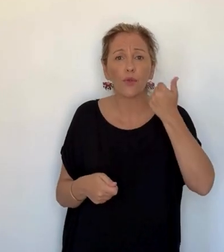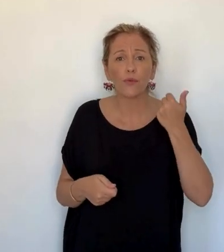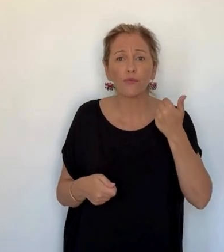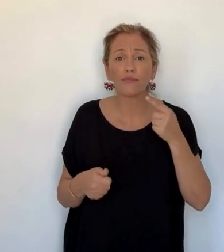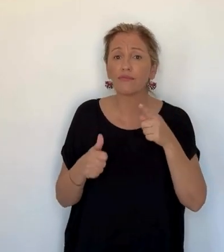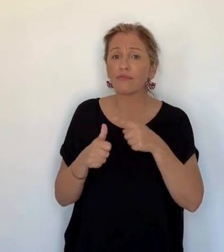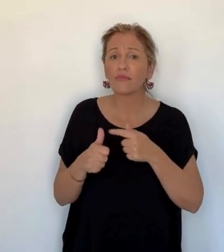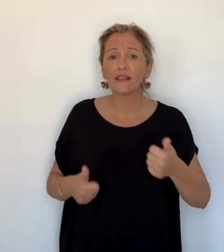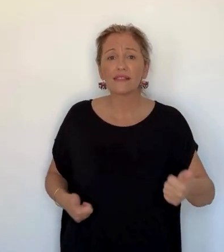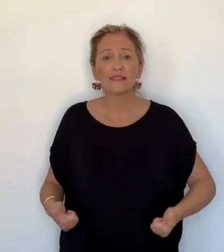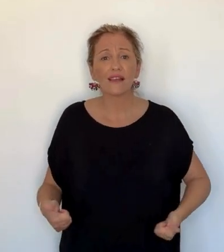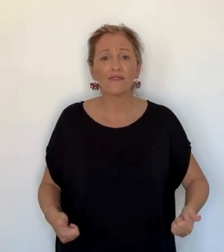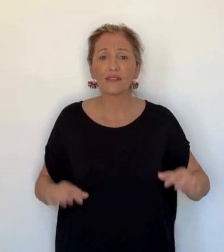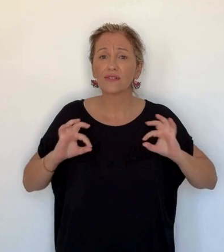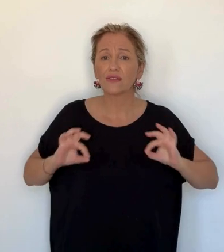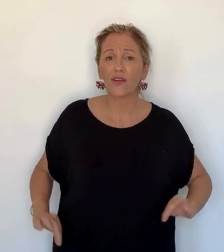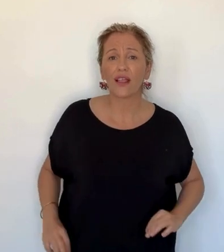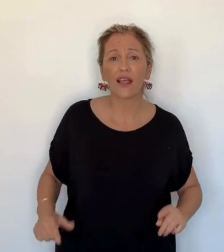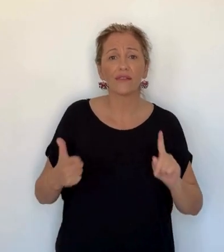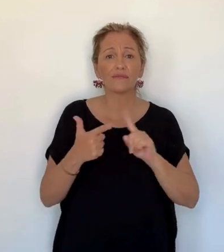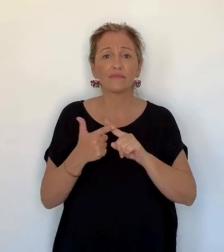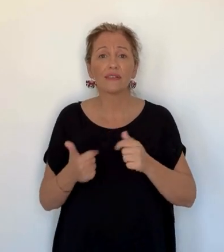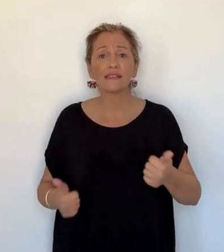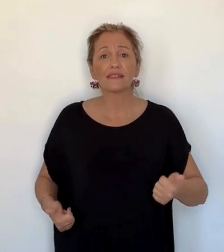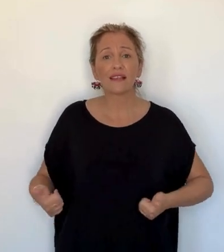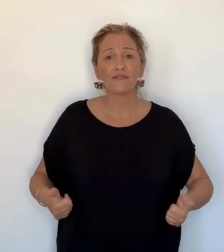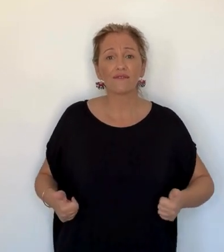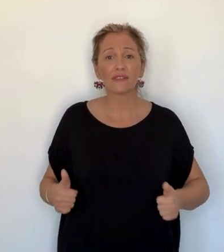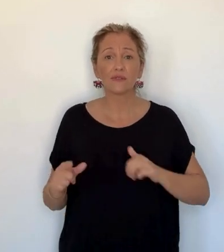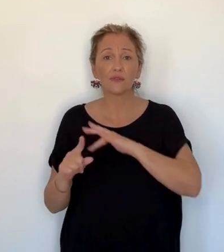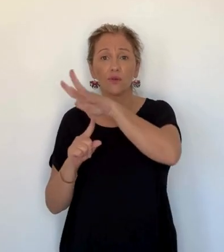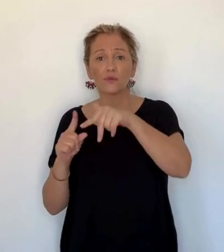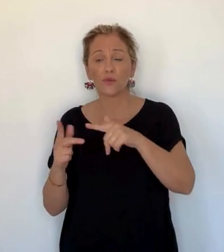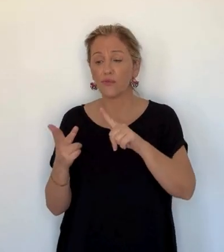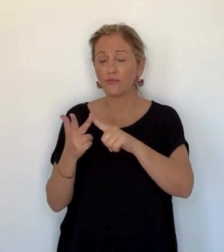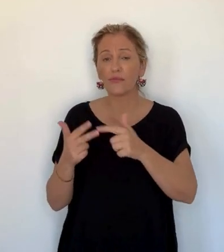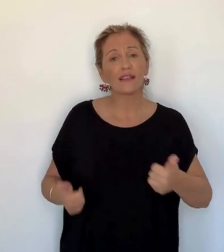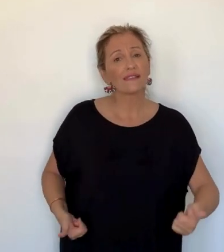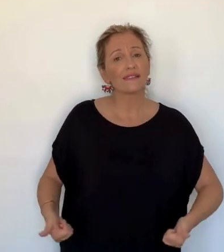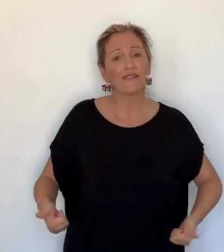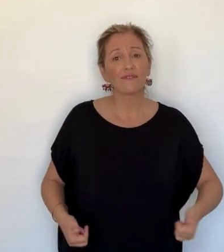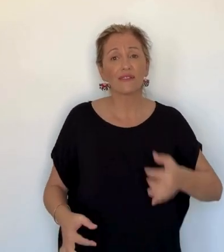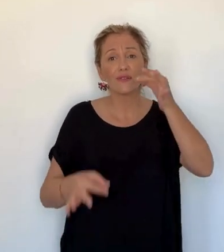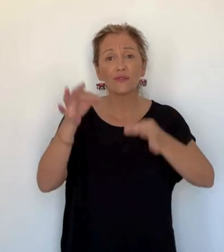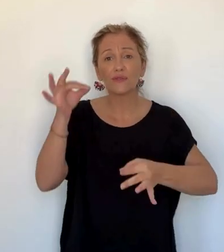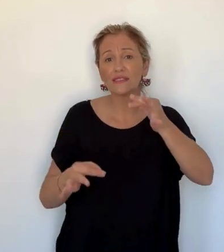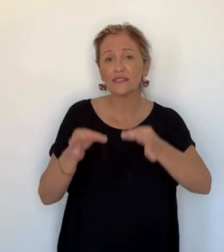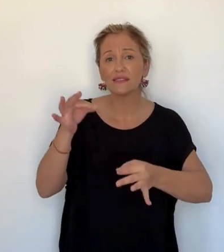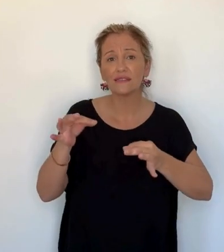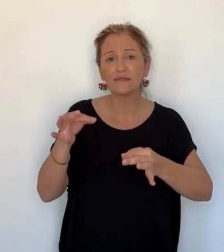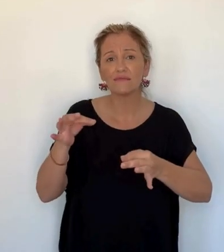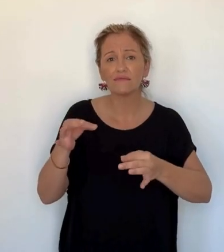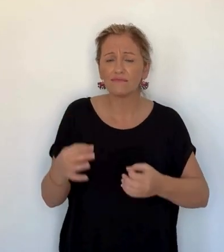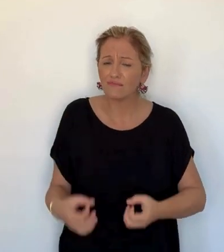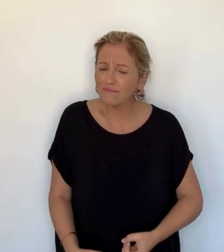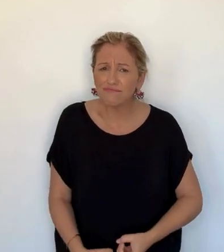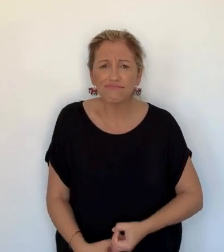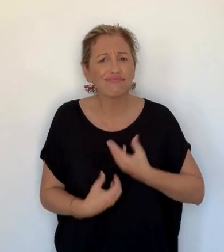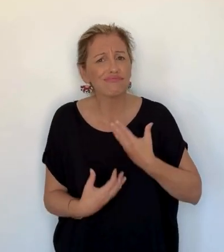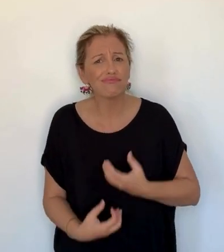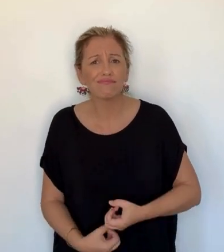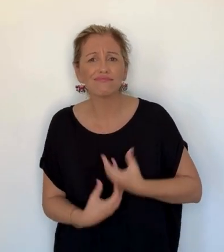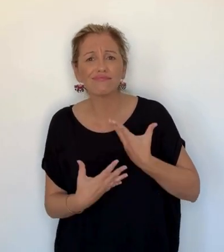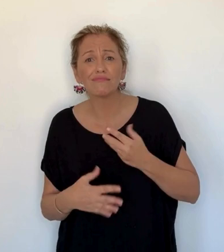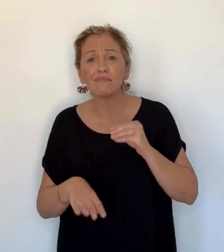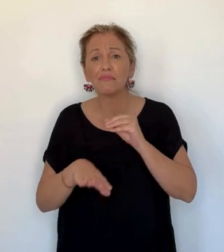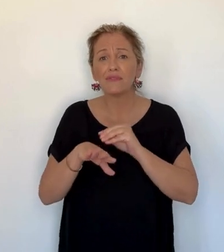Et l'objet de cette convention, c'est précisément de pouvoir déterminer de manière proportionnelle quels sont les services qui sont le plus en capacité d'intervenir